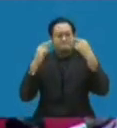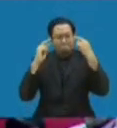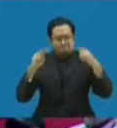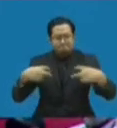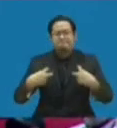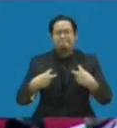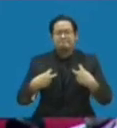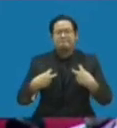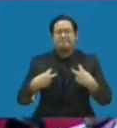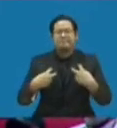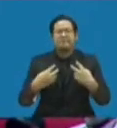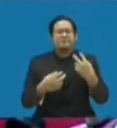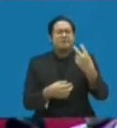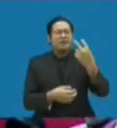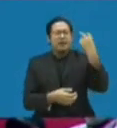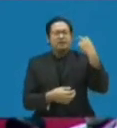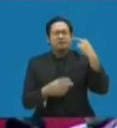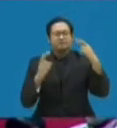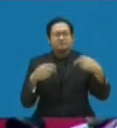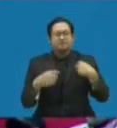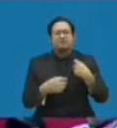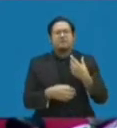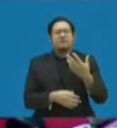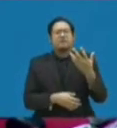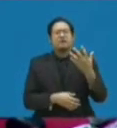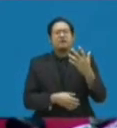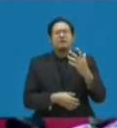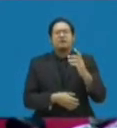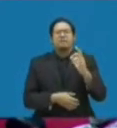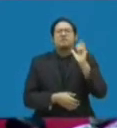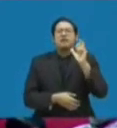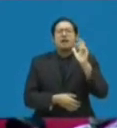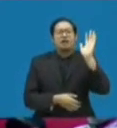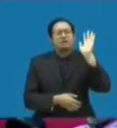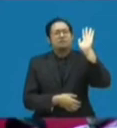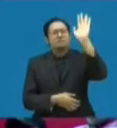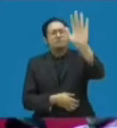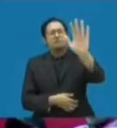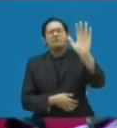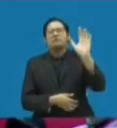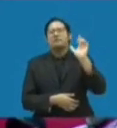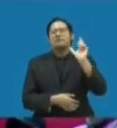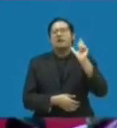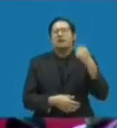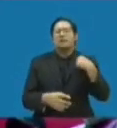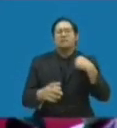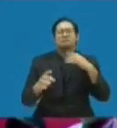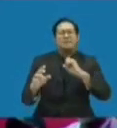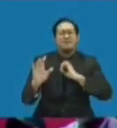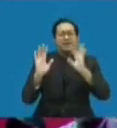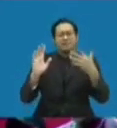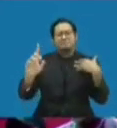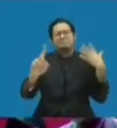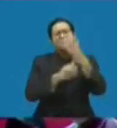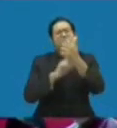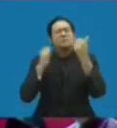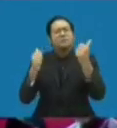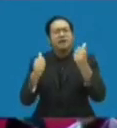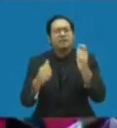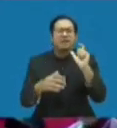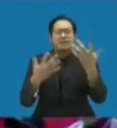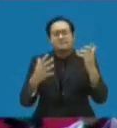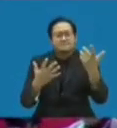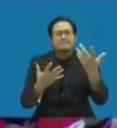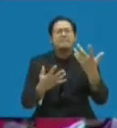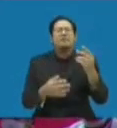apa yang kita lakukan kedepan untuk mencapai prestasi prestasi yang membanggakan agar di kemudian hari kita pun